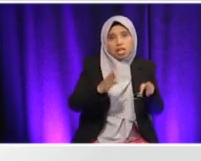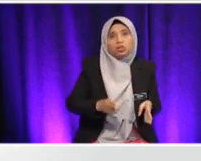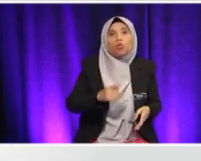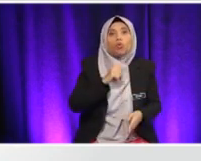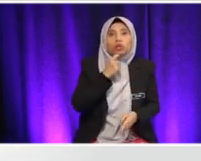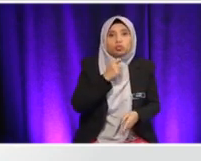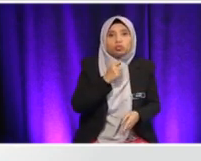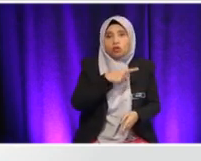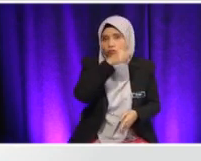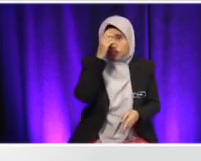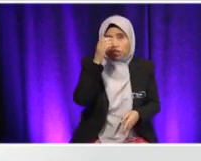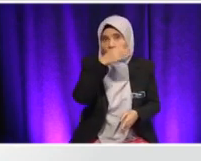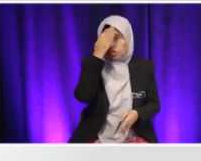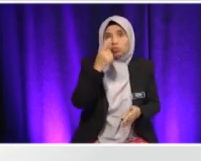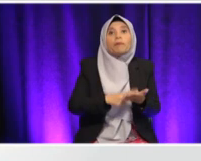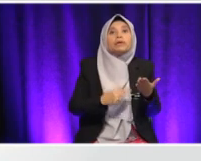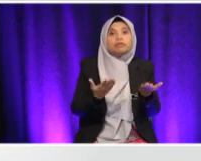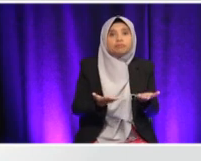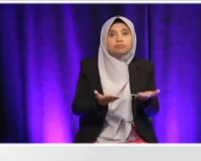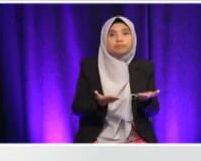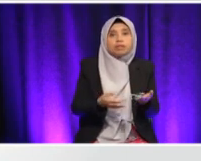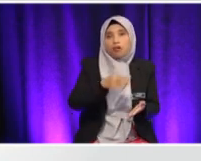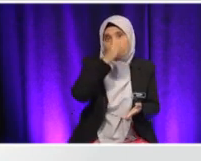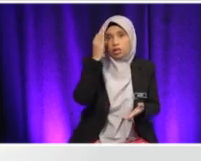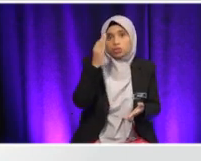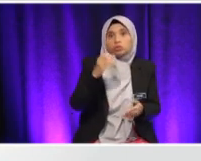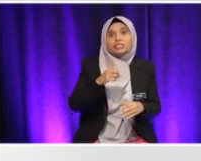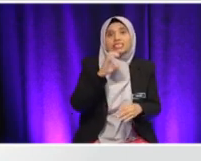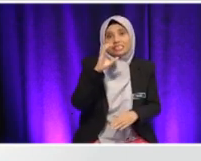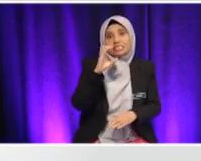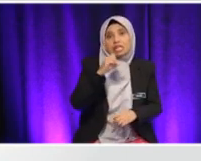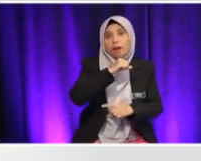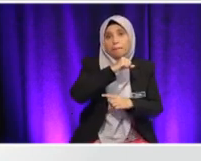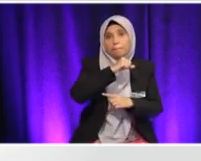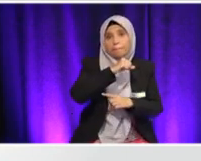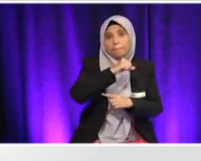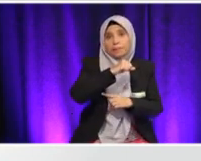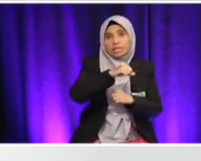fakto apel yaitu persegi persegi